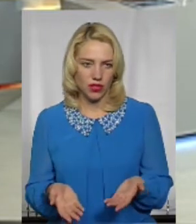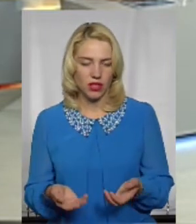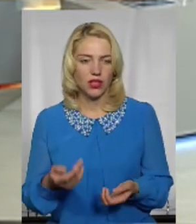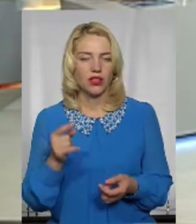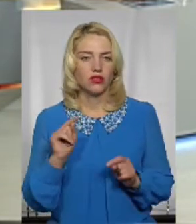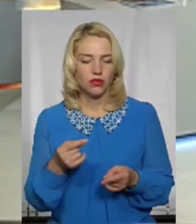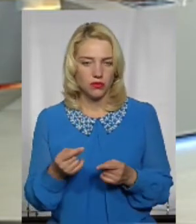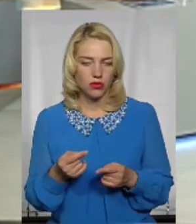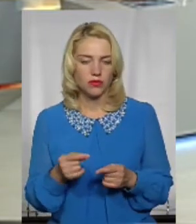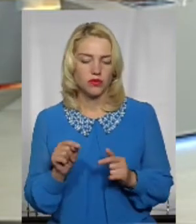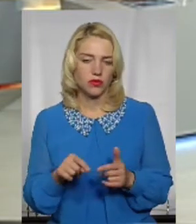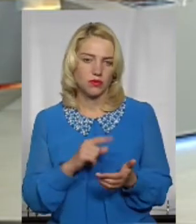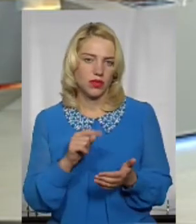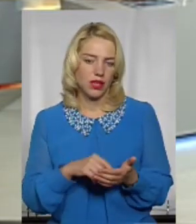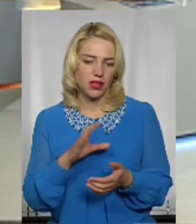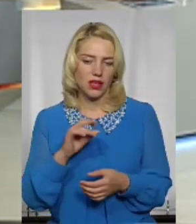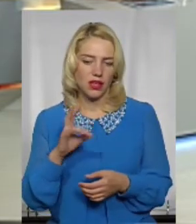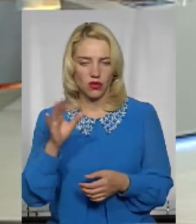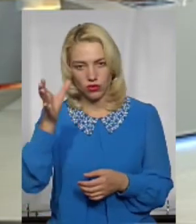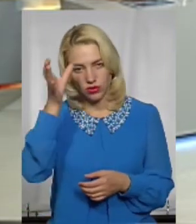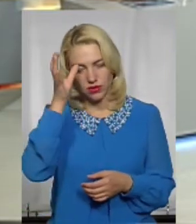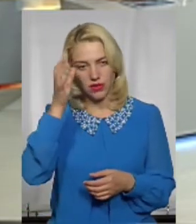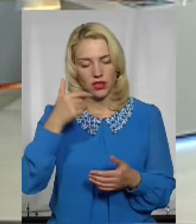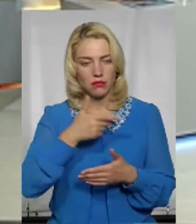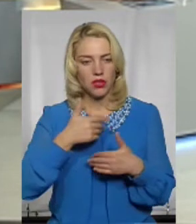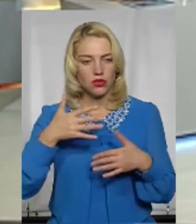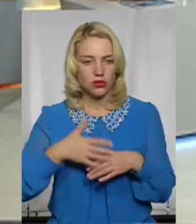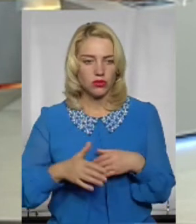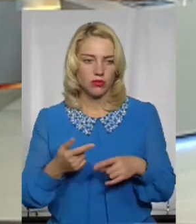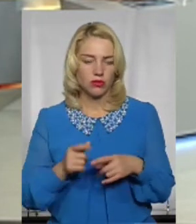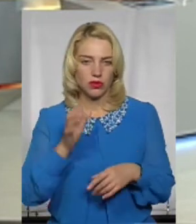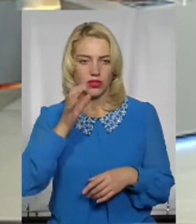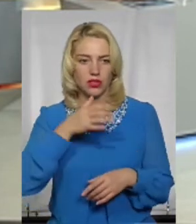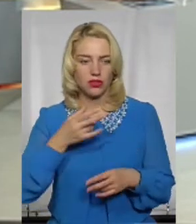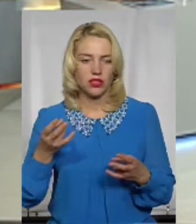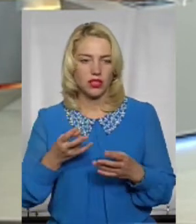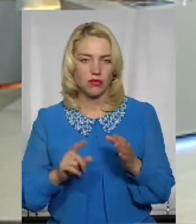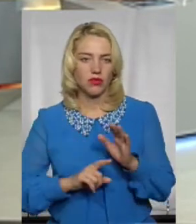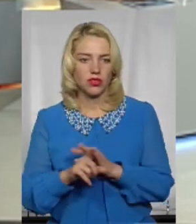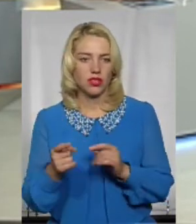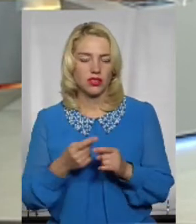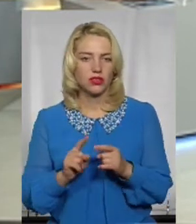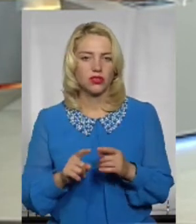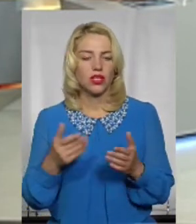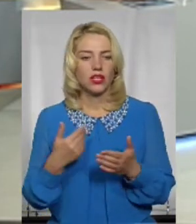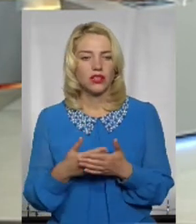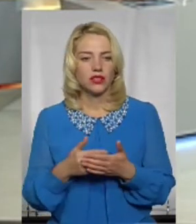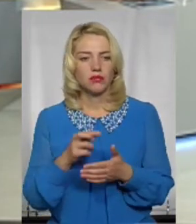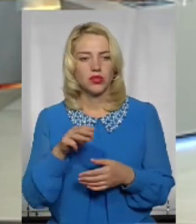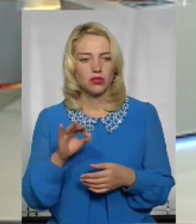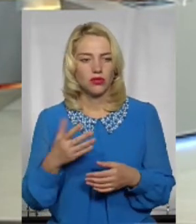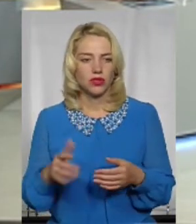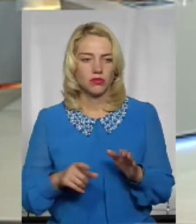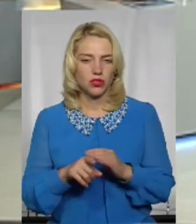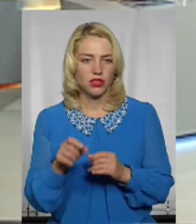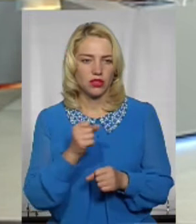Тому тут питання екологічної освіти ми розуміємо, що дуже і дуже серйозні. Треба починати з того. Нібито і вже розпочата